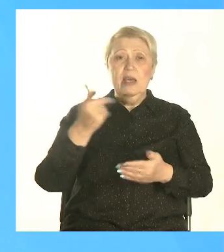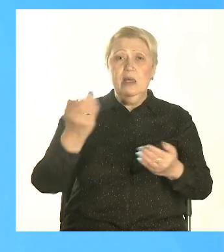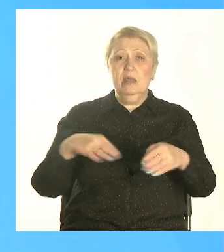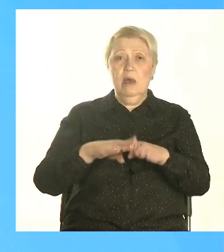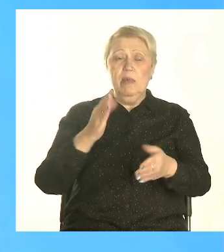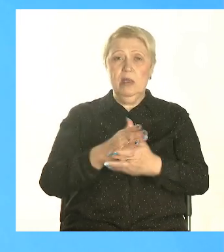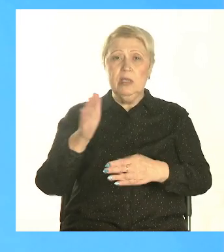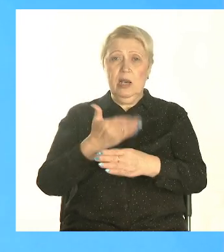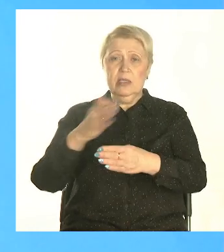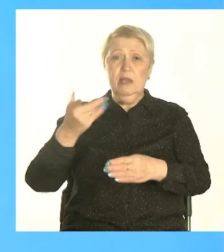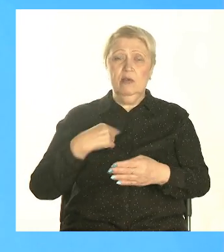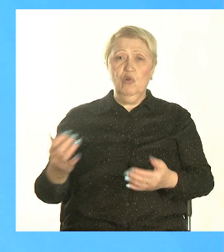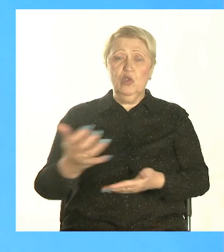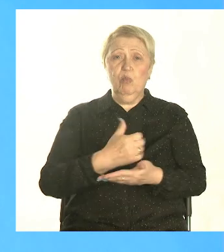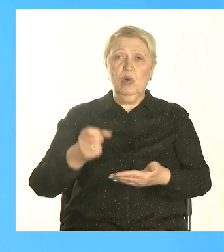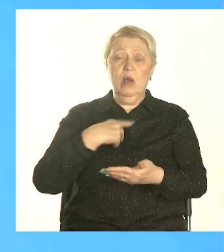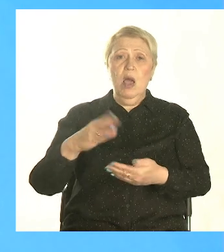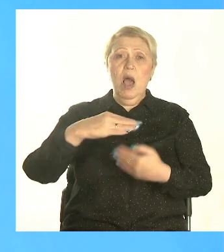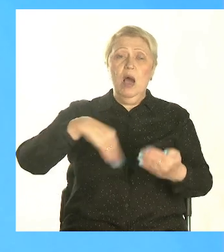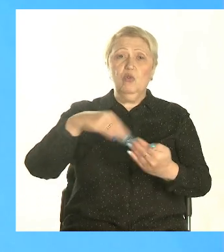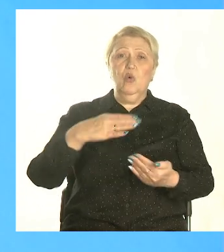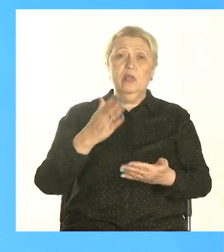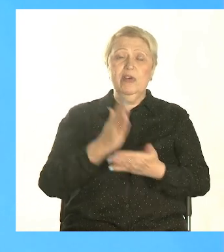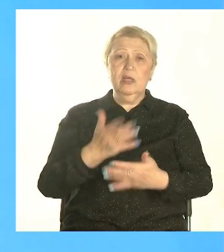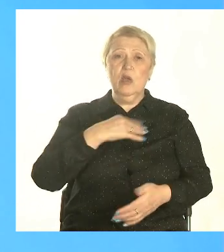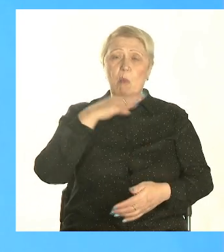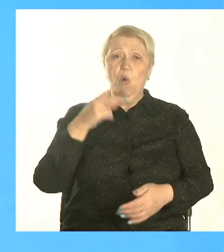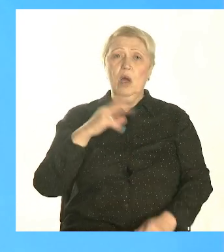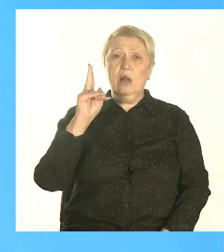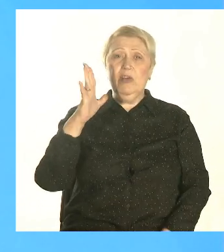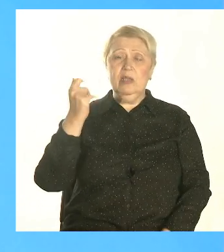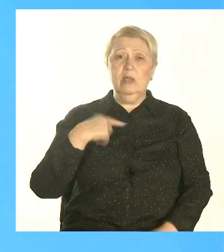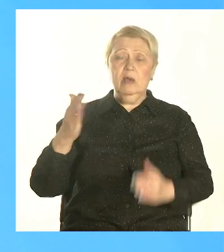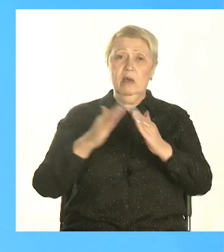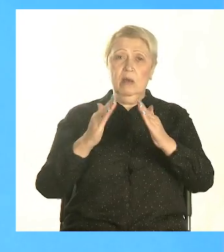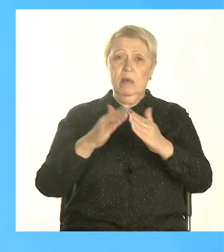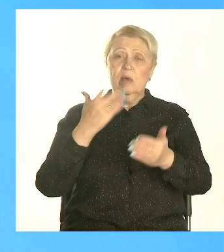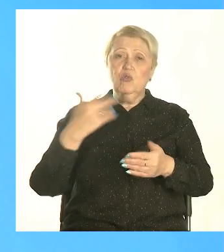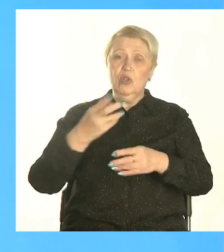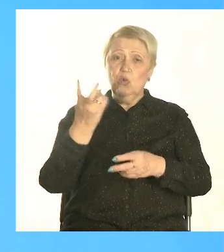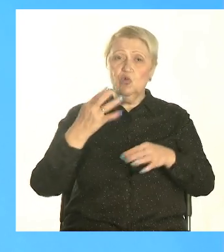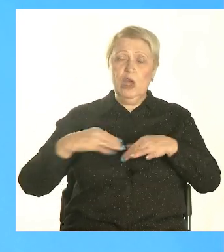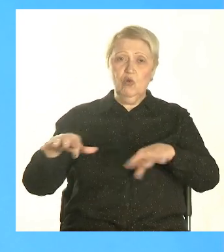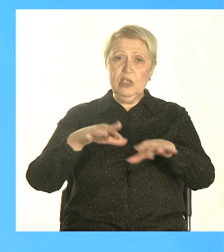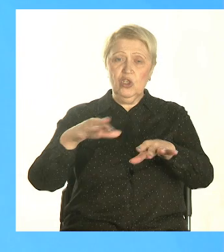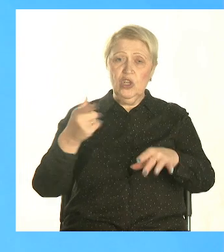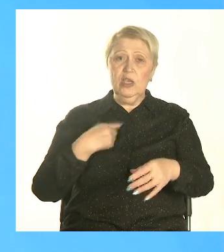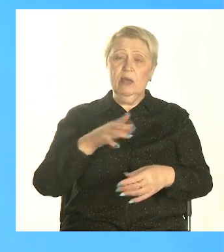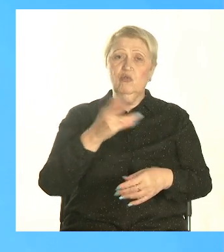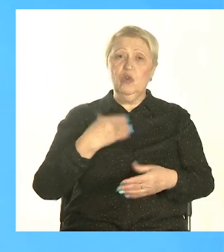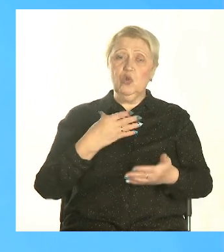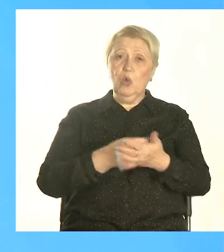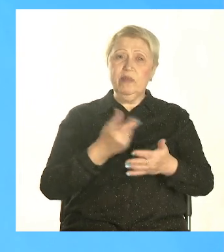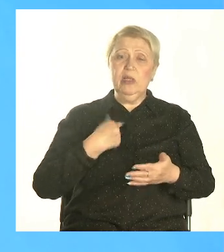раздельный сбор отходов. У нас было требование в части многоквартирных домов о том, что должно быть решение собственников на общем собрании, о том, что они осуществляют на